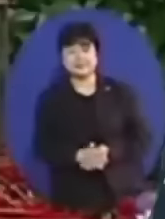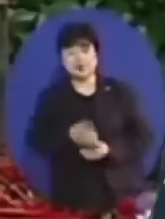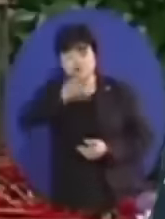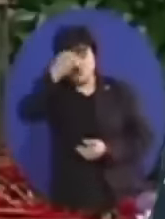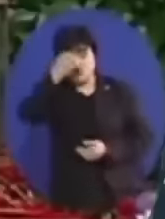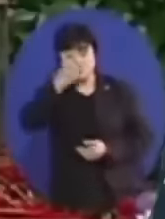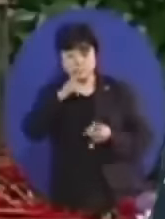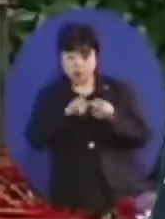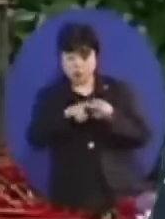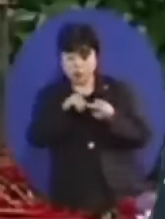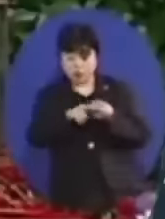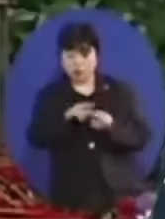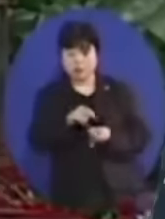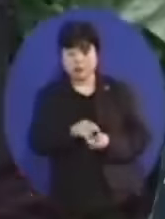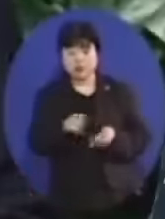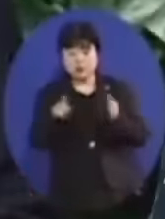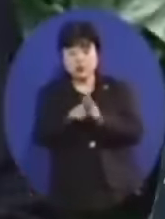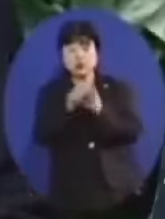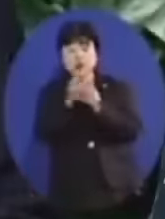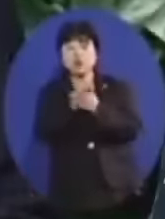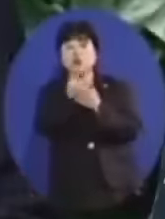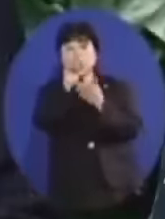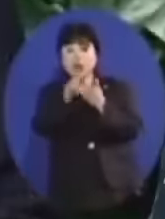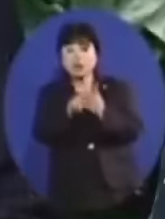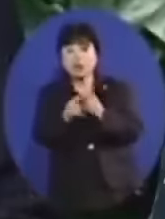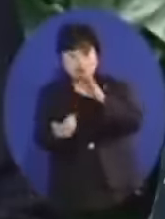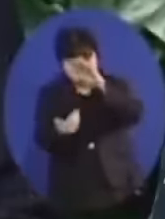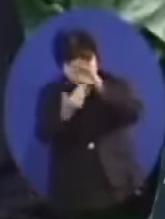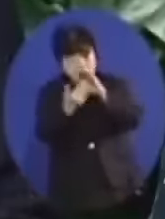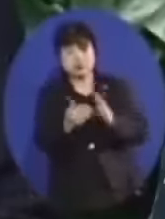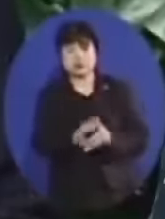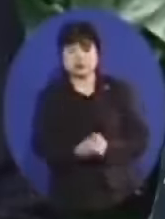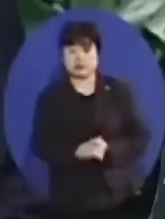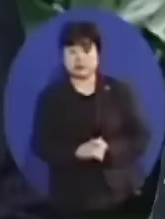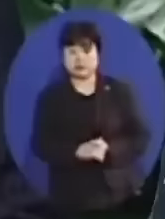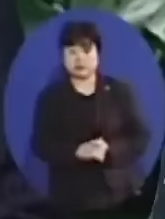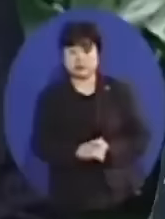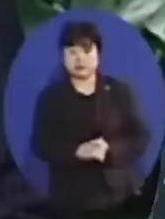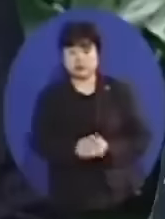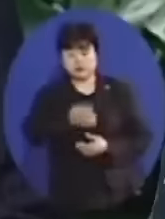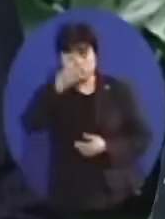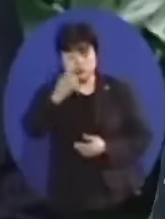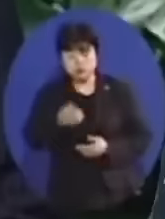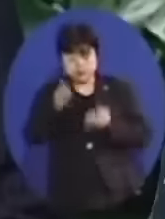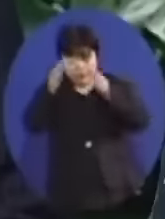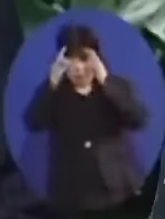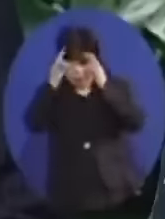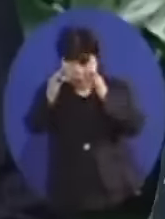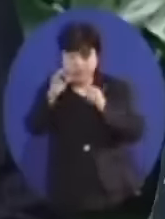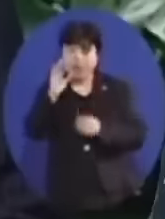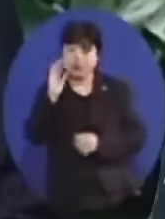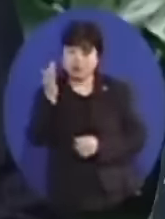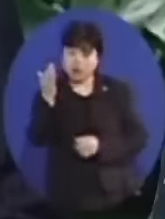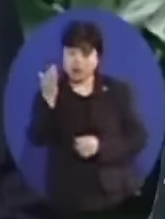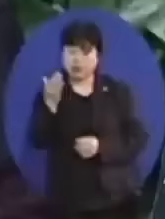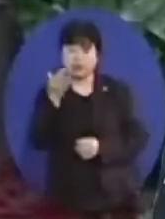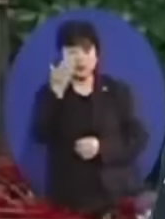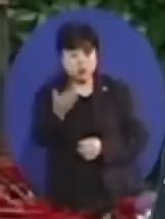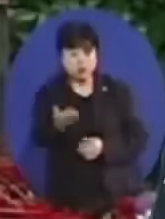꿈꾸고 믿고 기도하면 이루어진다고요. 그 꿈은 늘 바라봐야 되기 때문에 여러분